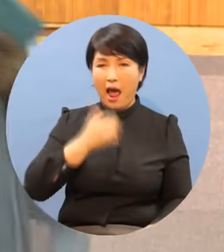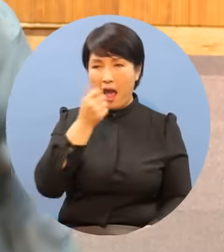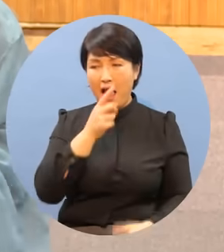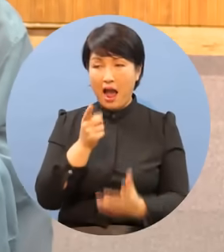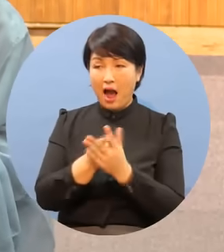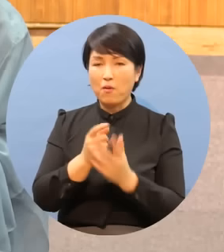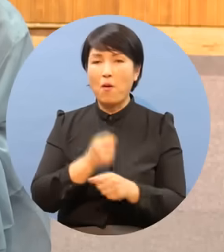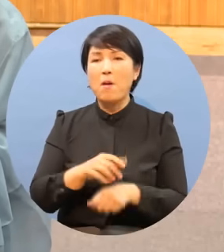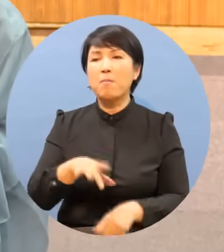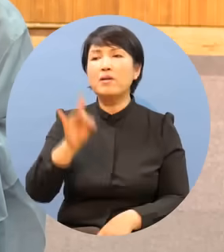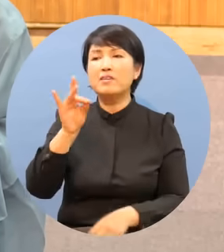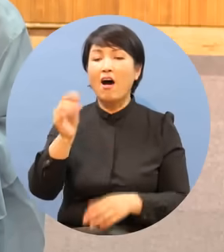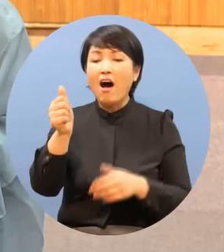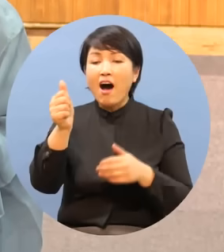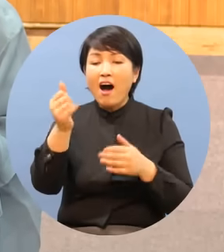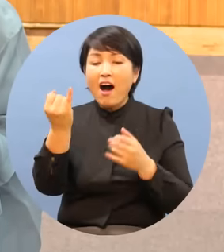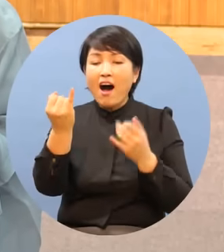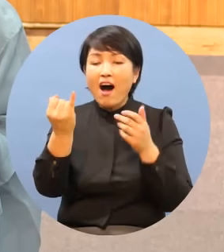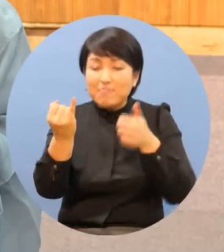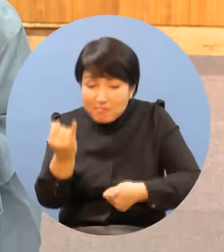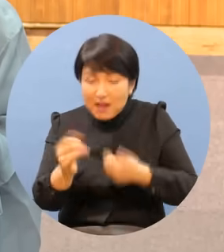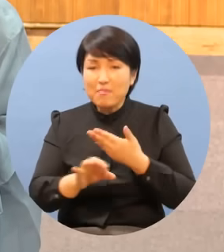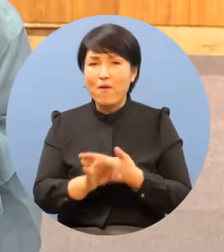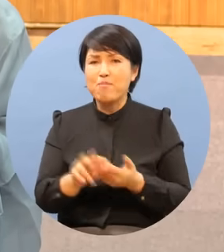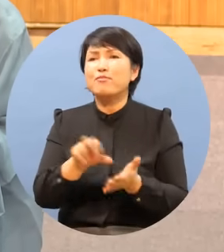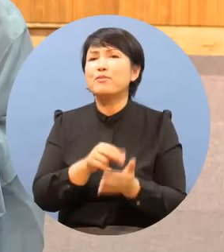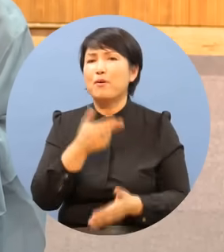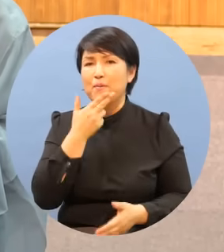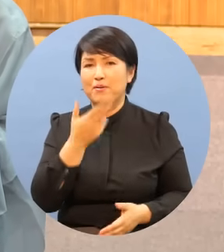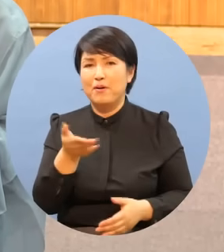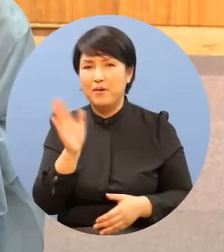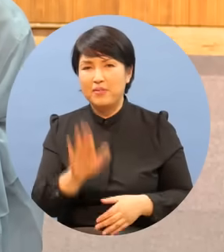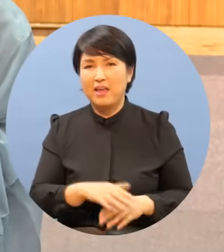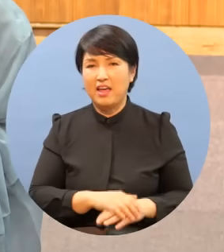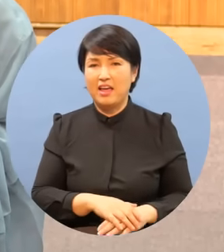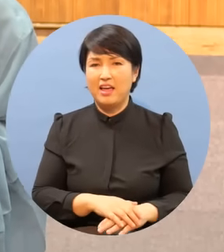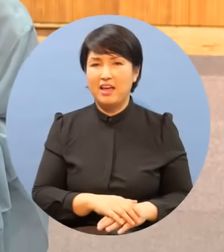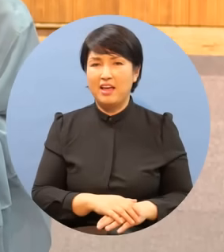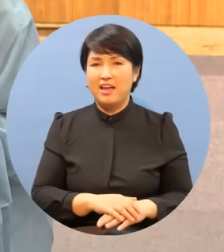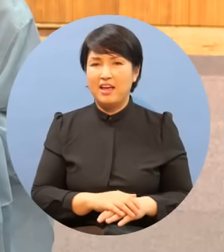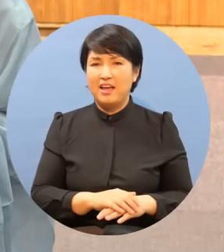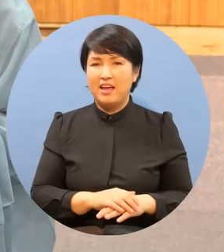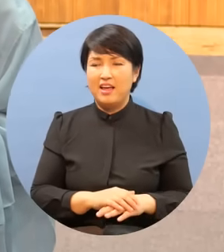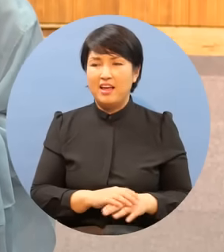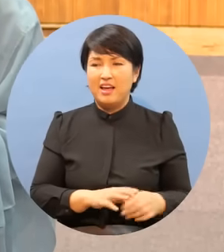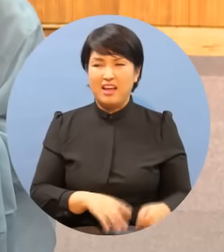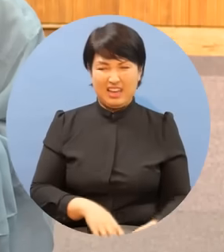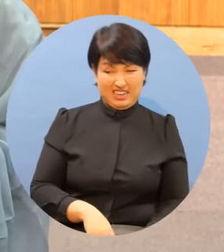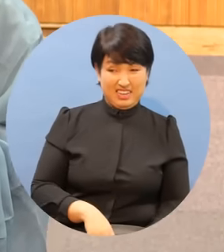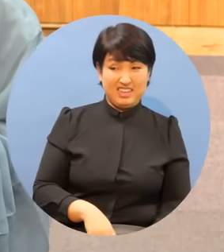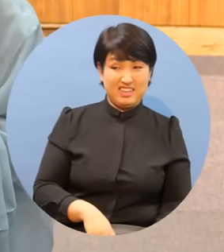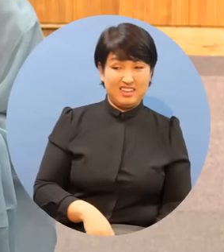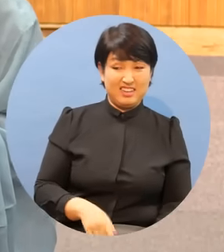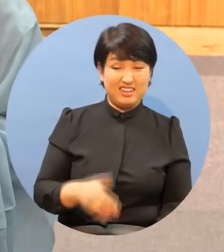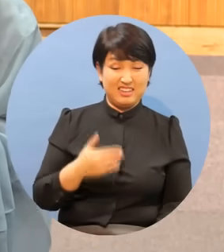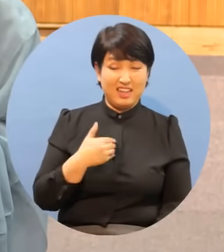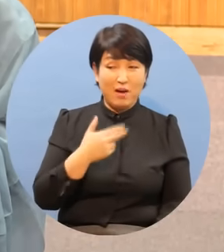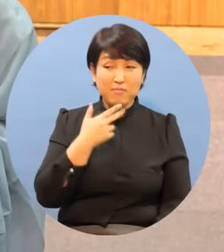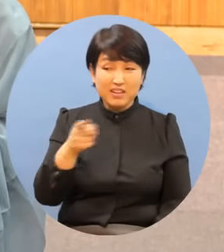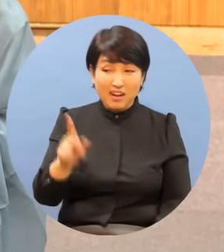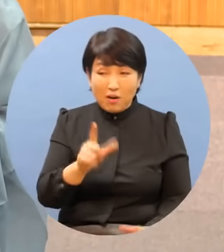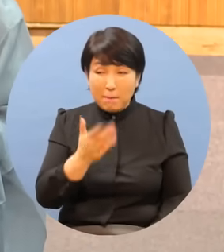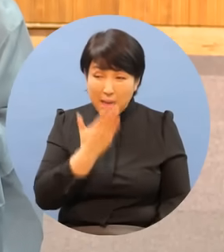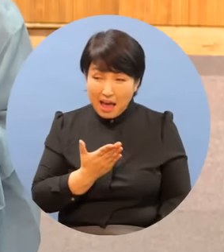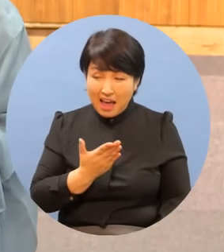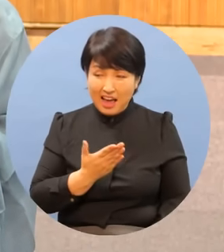이래가 싹 먼저 기면 아무 문제가 없는데 설마 네가 네가 뭐 내 없이